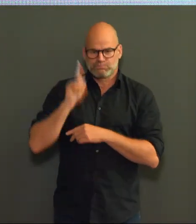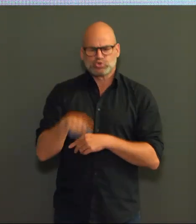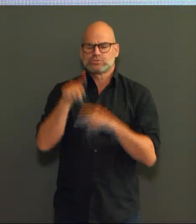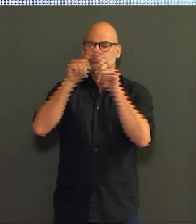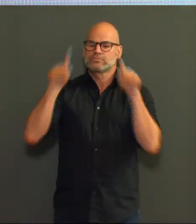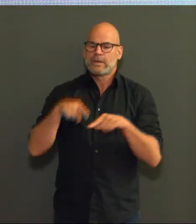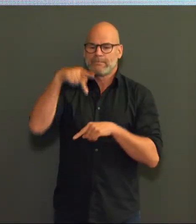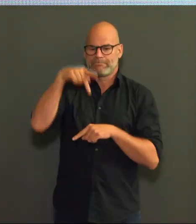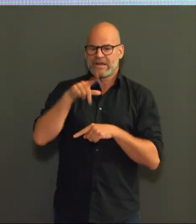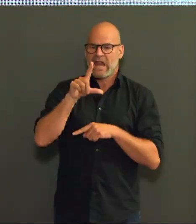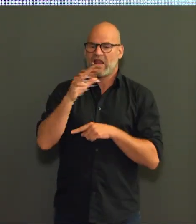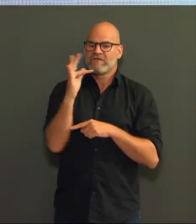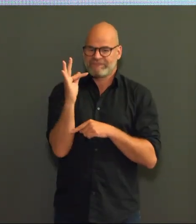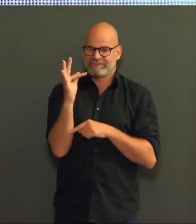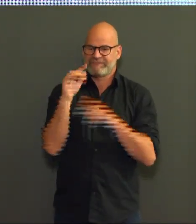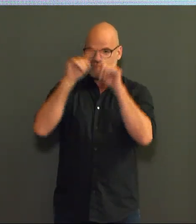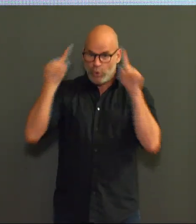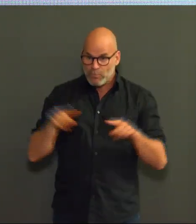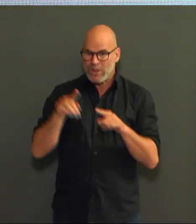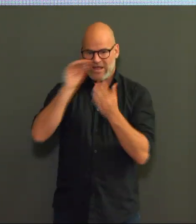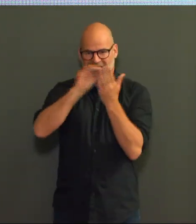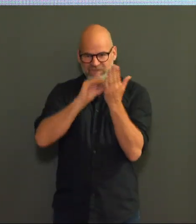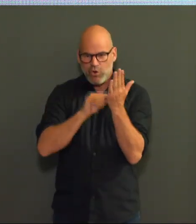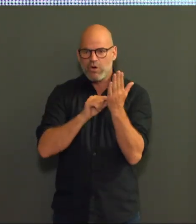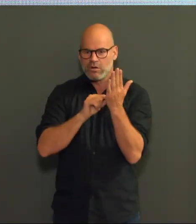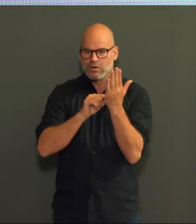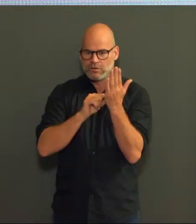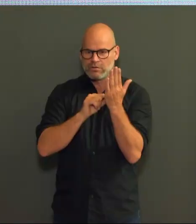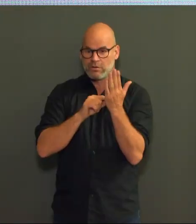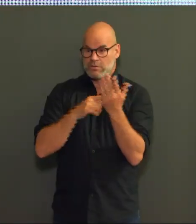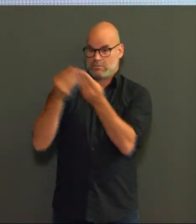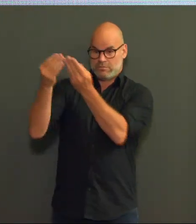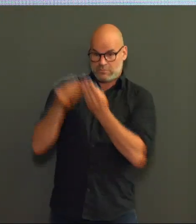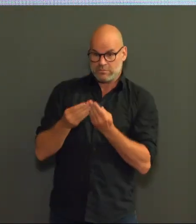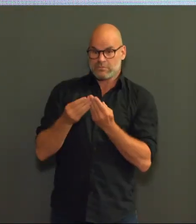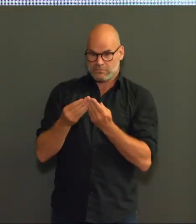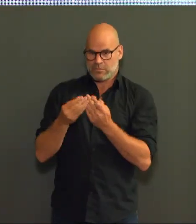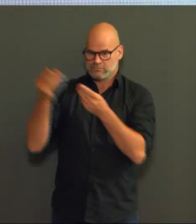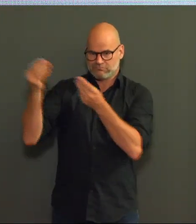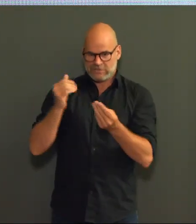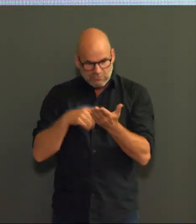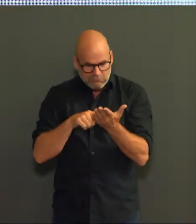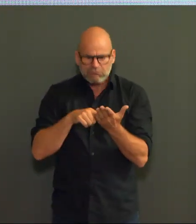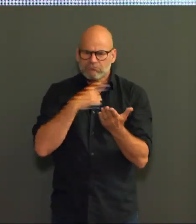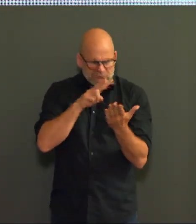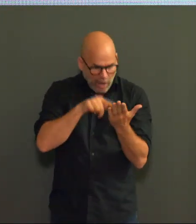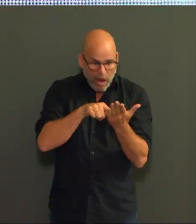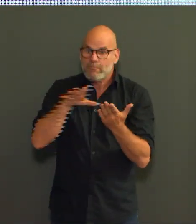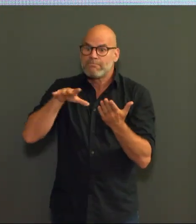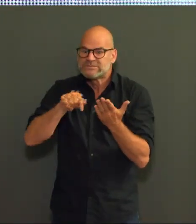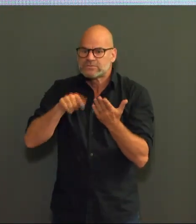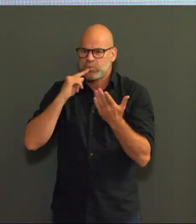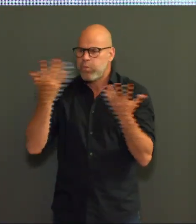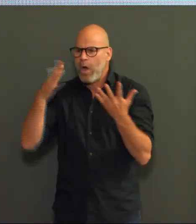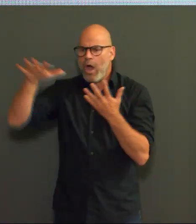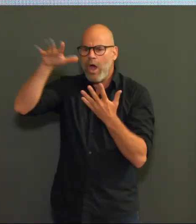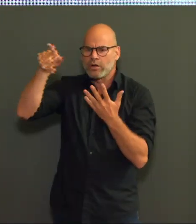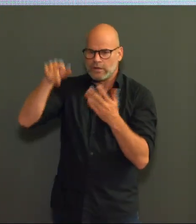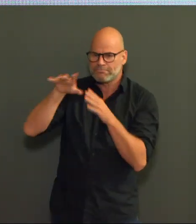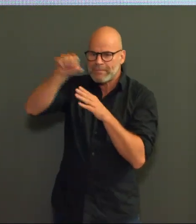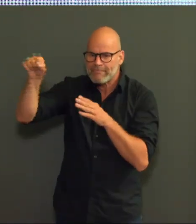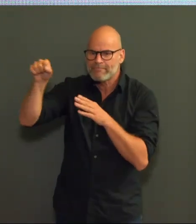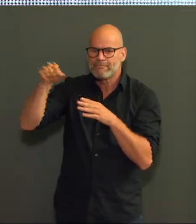nieuwe varianten blijft dit belangrijk. Deze namiddag bekijkt het overlegcomité welke nieuwe versoepelingen